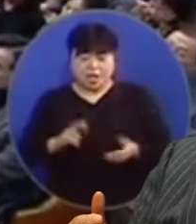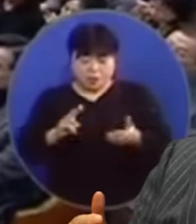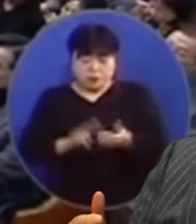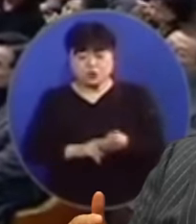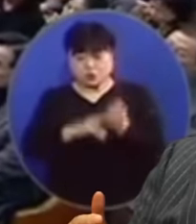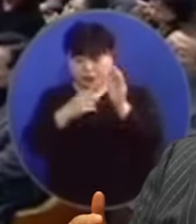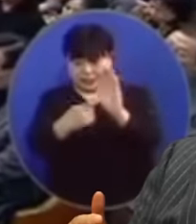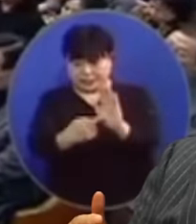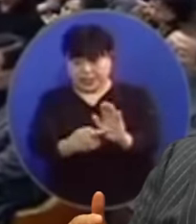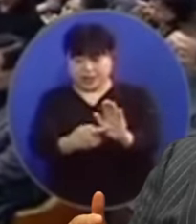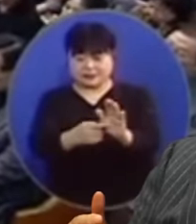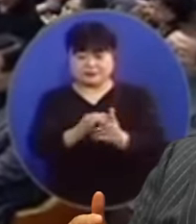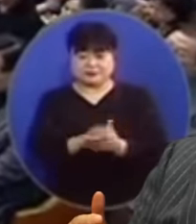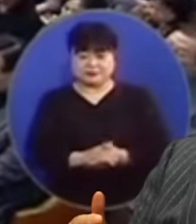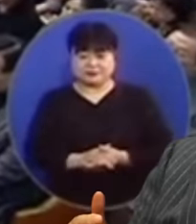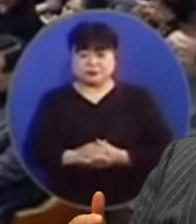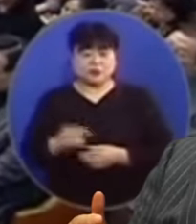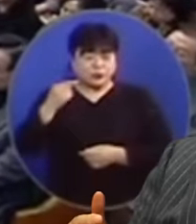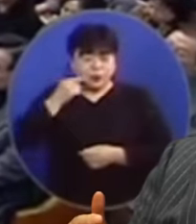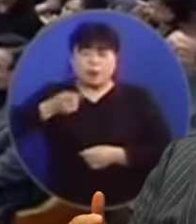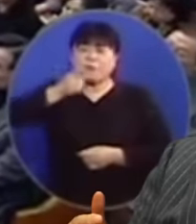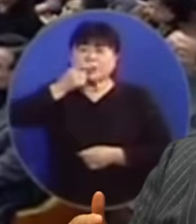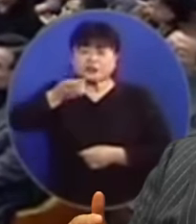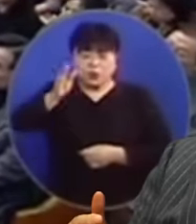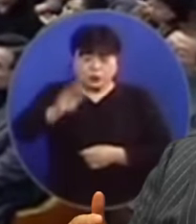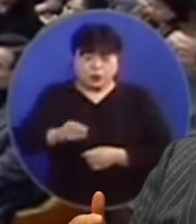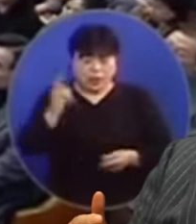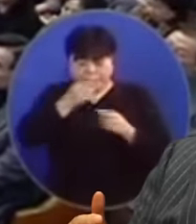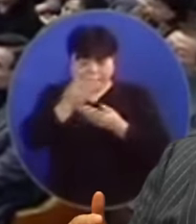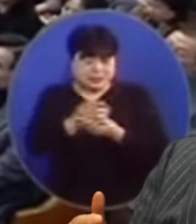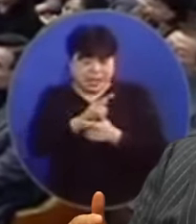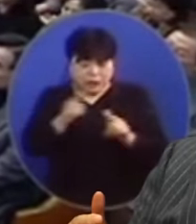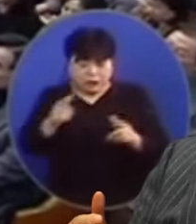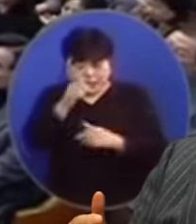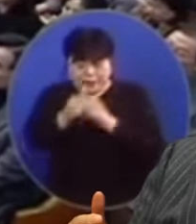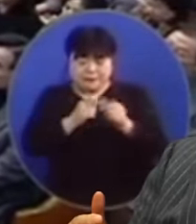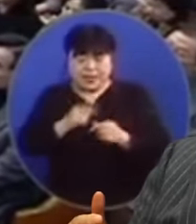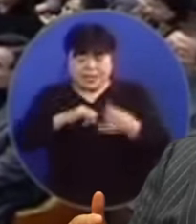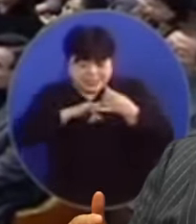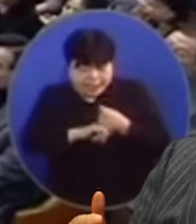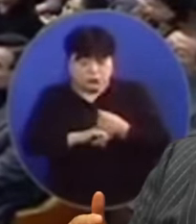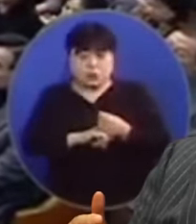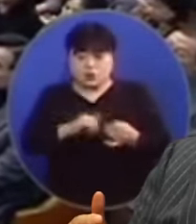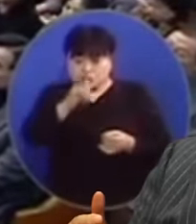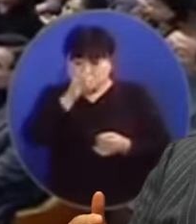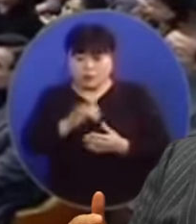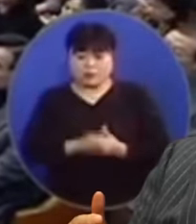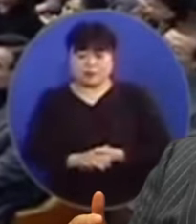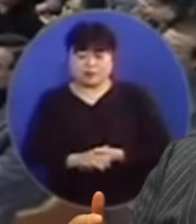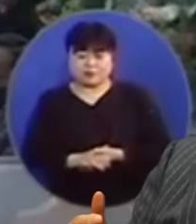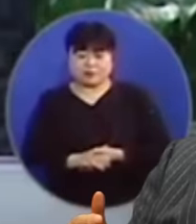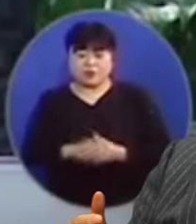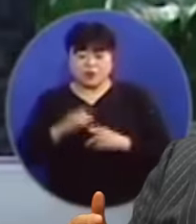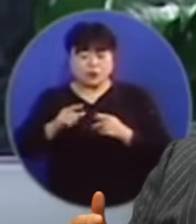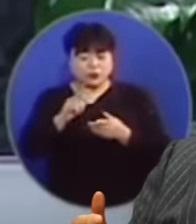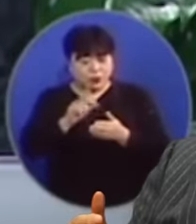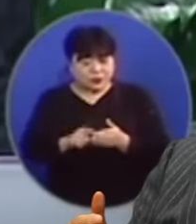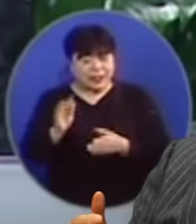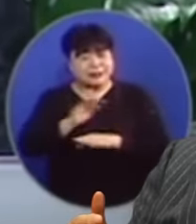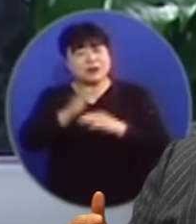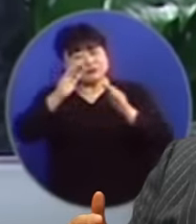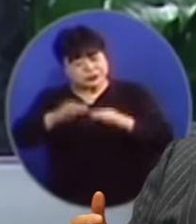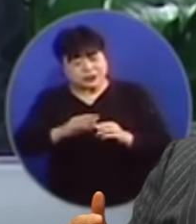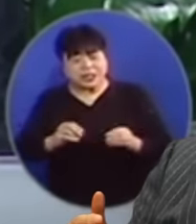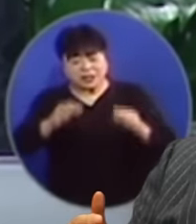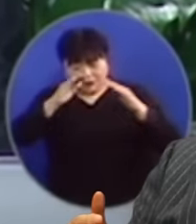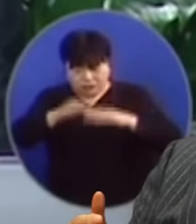표적이 따르니 무슨 독을 마실지라도 해를 받지 않는다는 하나님의 약속이 있는 것입니다. 보통 때는 저 하늘이